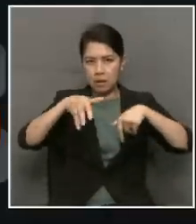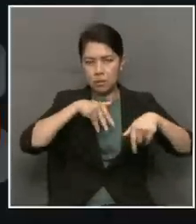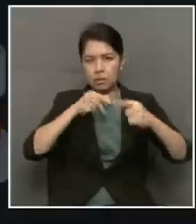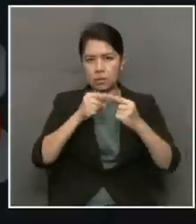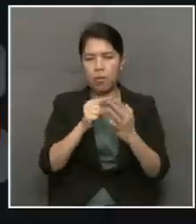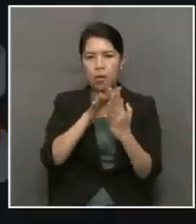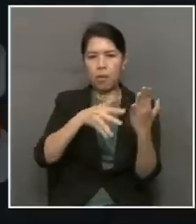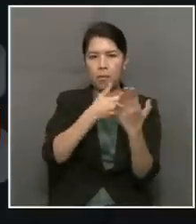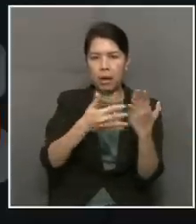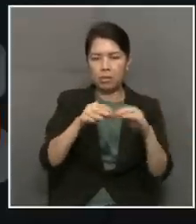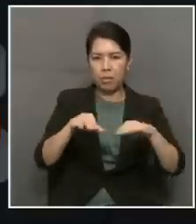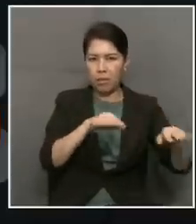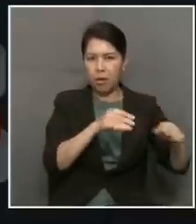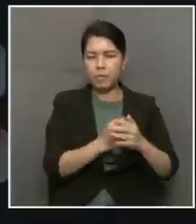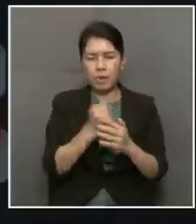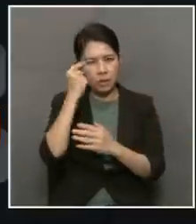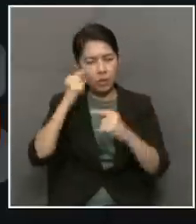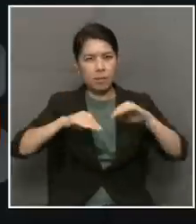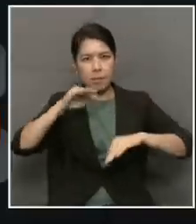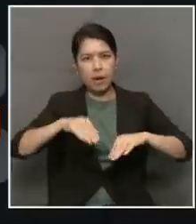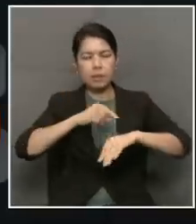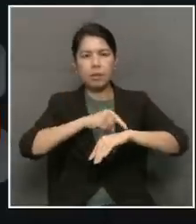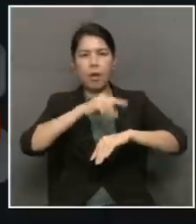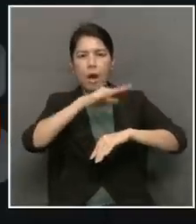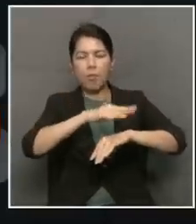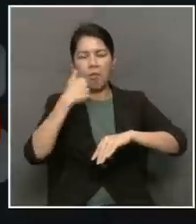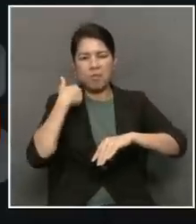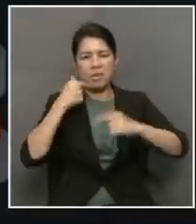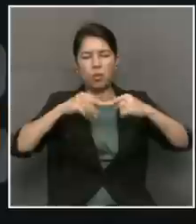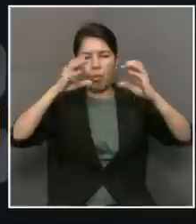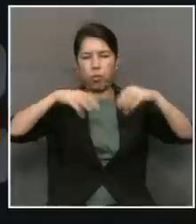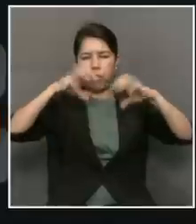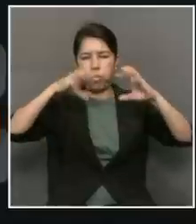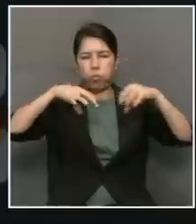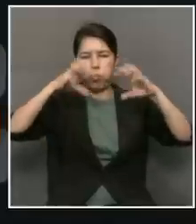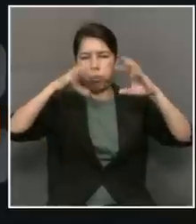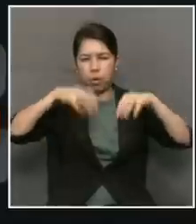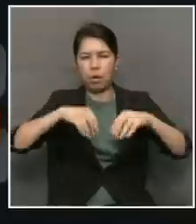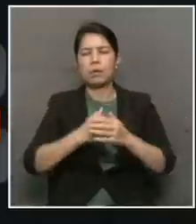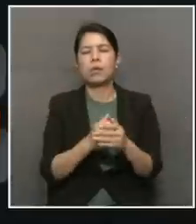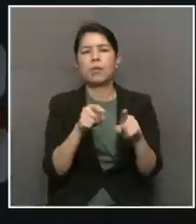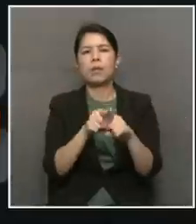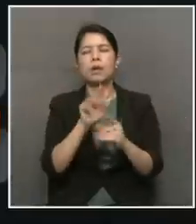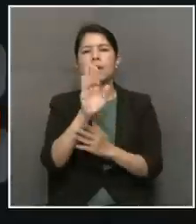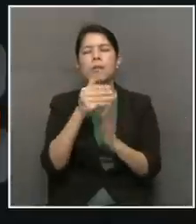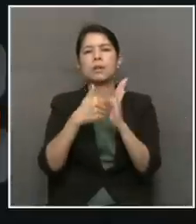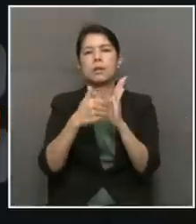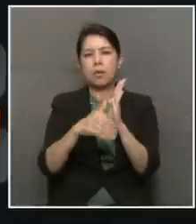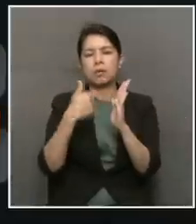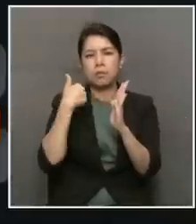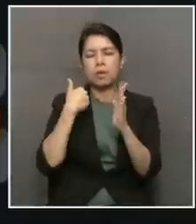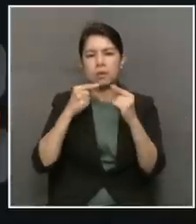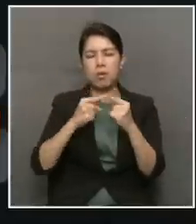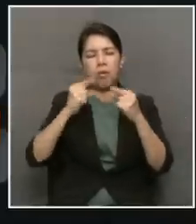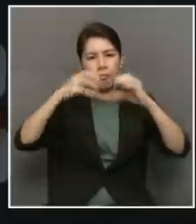การณ์ว่าจะเริ่มมีกลุ่มฝนตั้งแต่เวลา 17:00นเป็นต้นไปเช่นเดียวกันกับภาคตะวันออกนะคะที่จะมีฝนร้อยละ